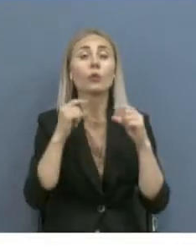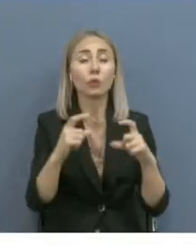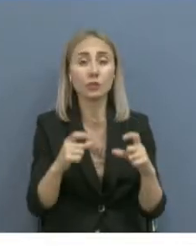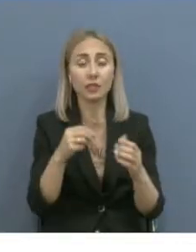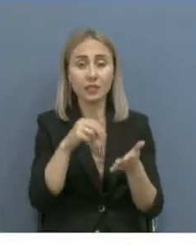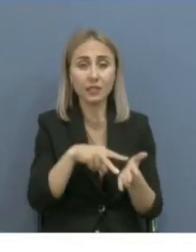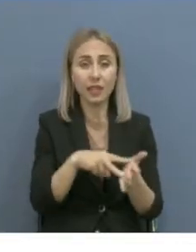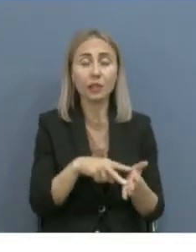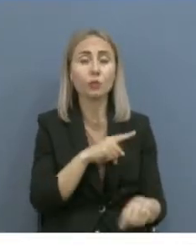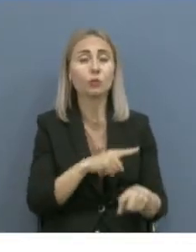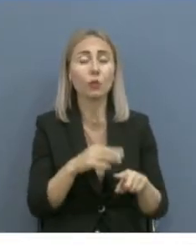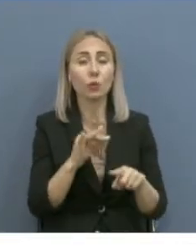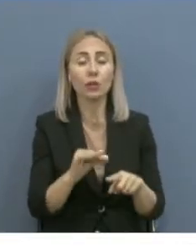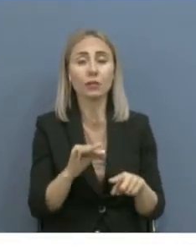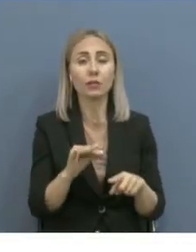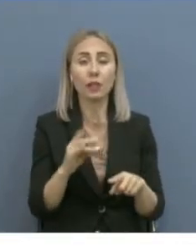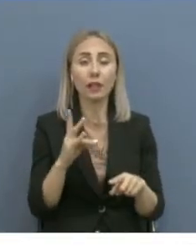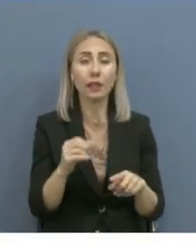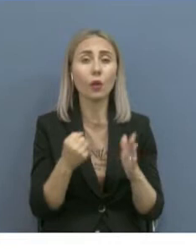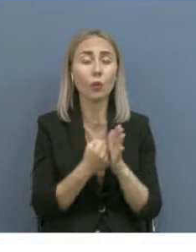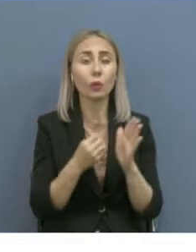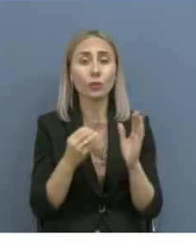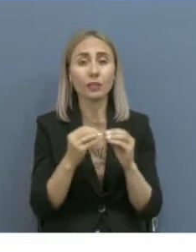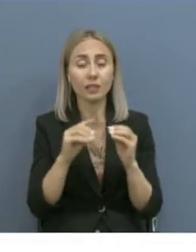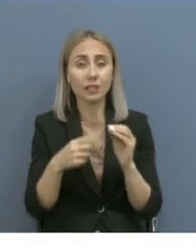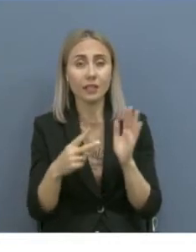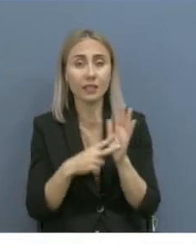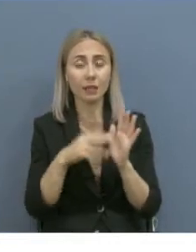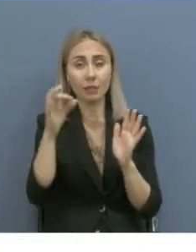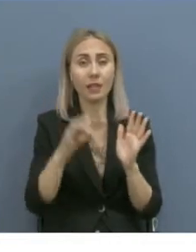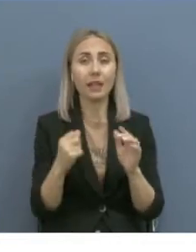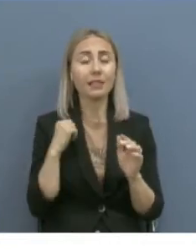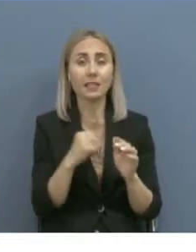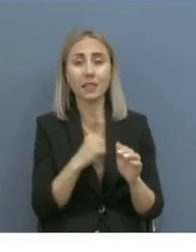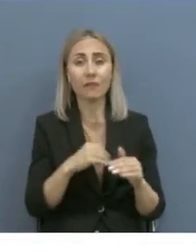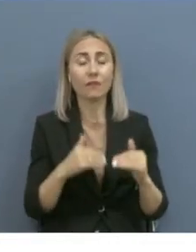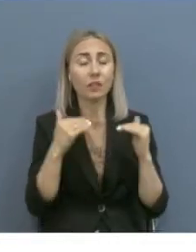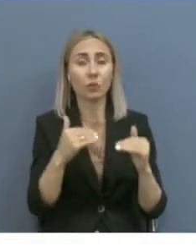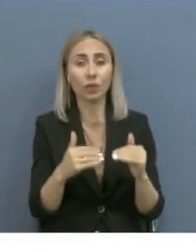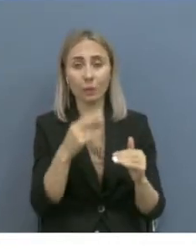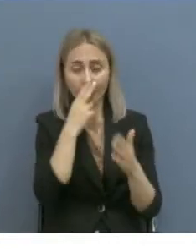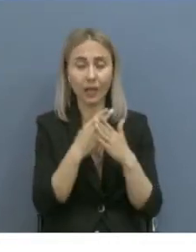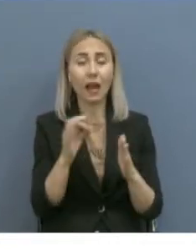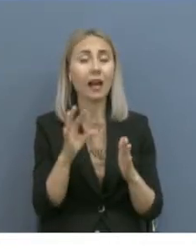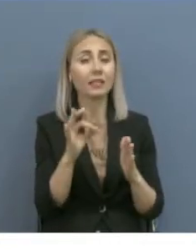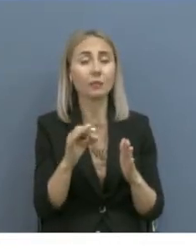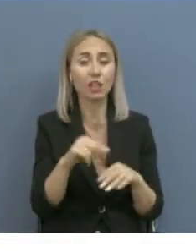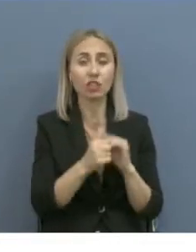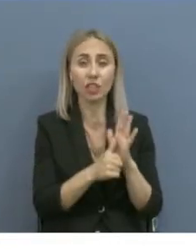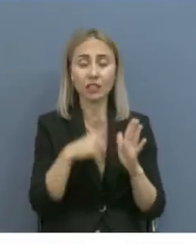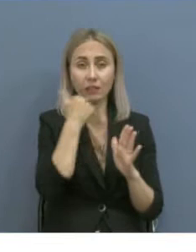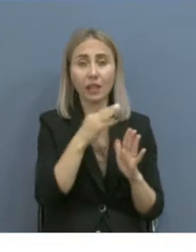саудада 12,3%, жылжымайтын мүлікпен жасалатын операцияларда 4,8% және